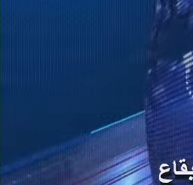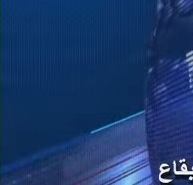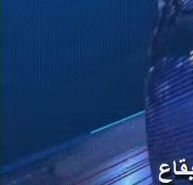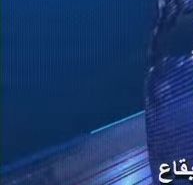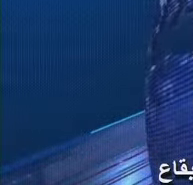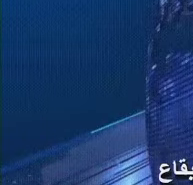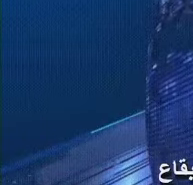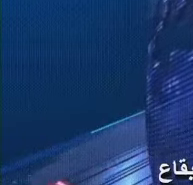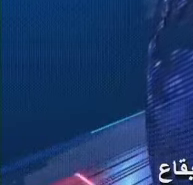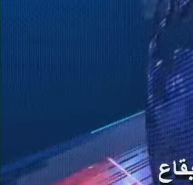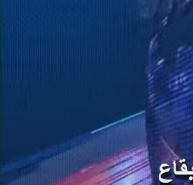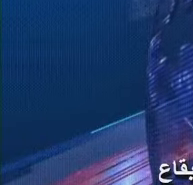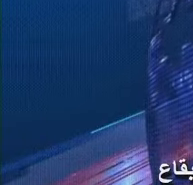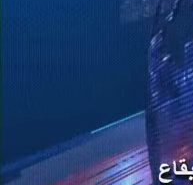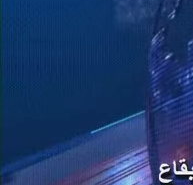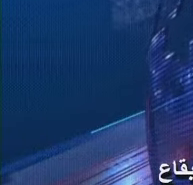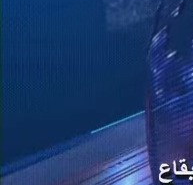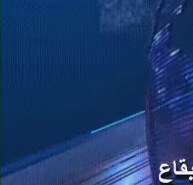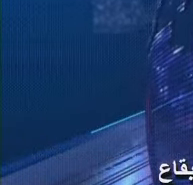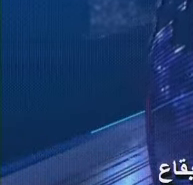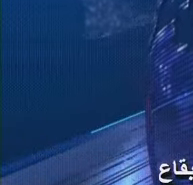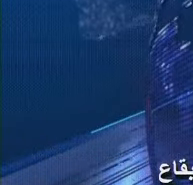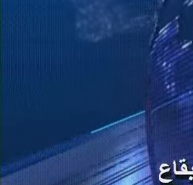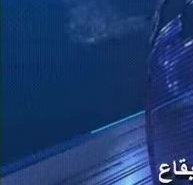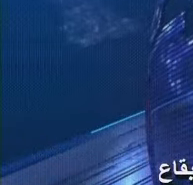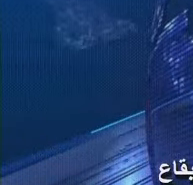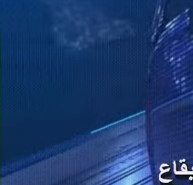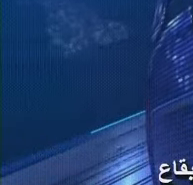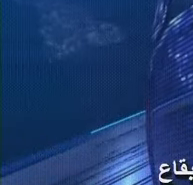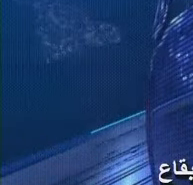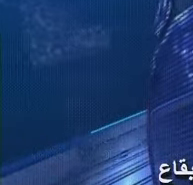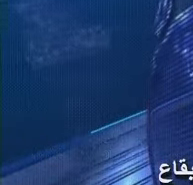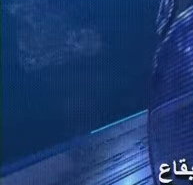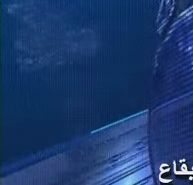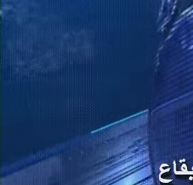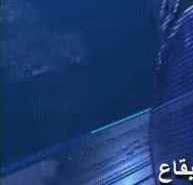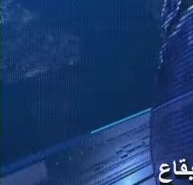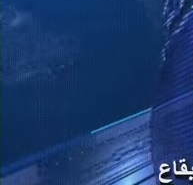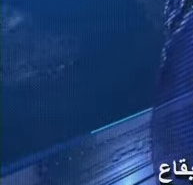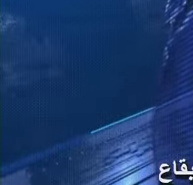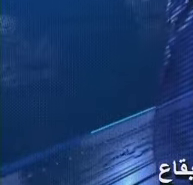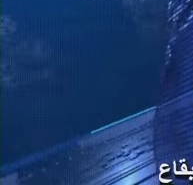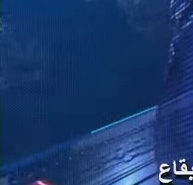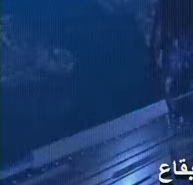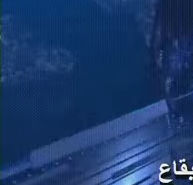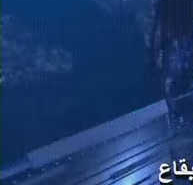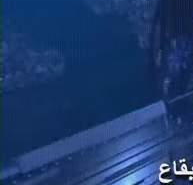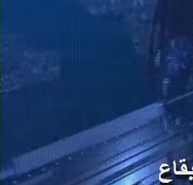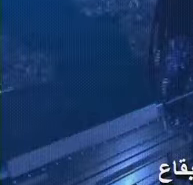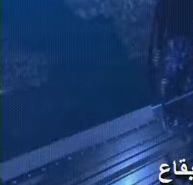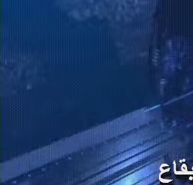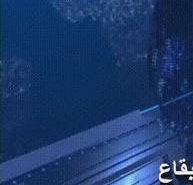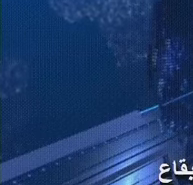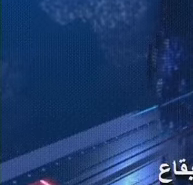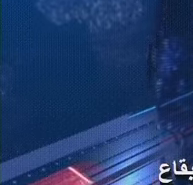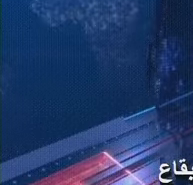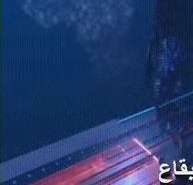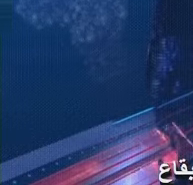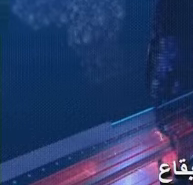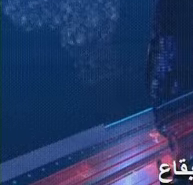طوابق في منطقه الكرك بقرب من مدينه زحل ادى الى استشهاد عدد من المواطنين بحوالي اربع او